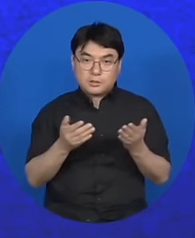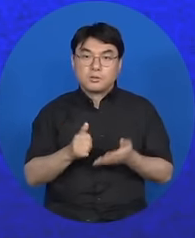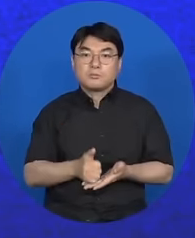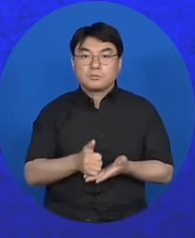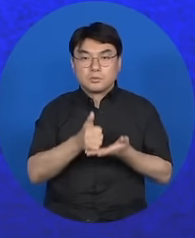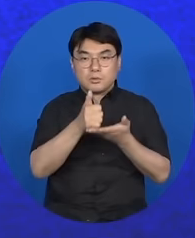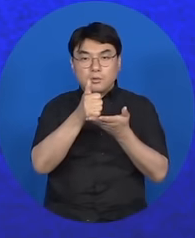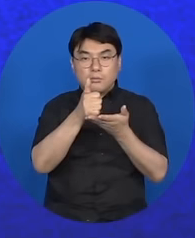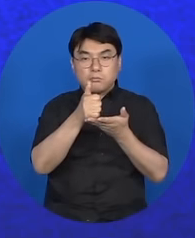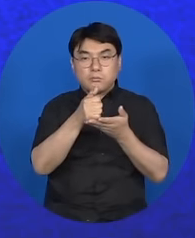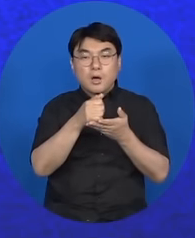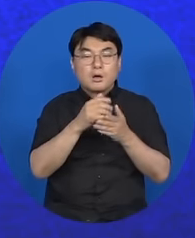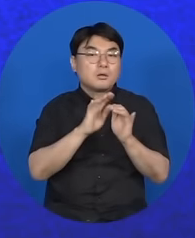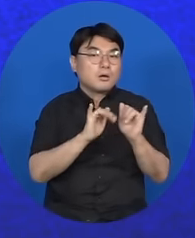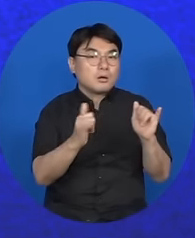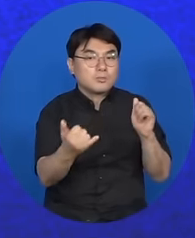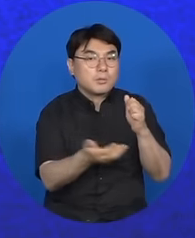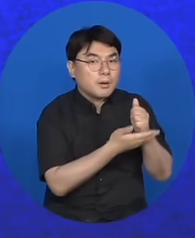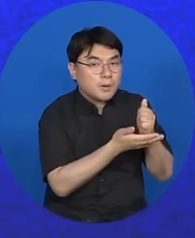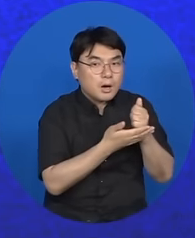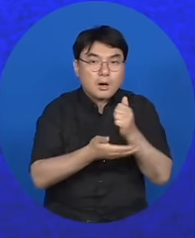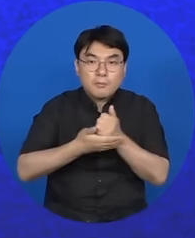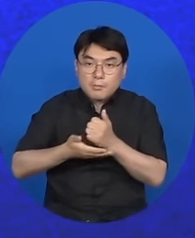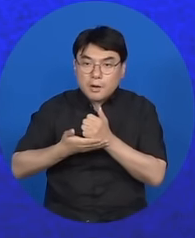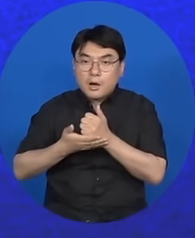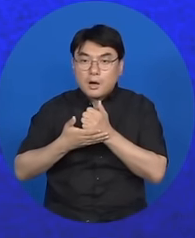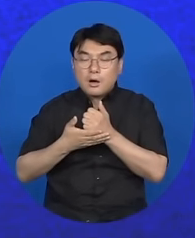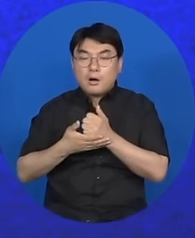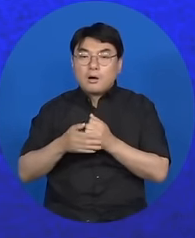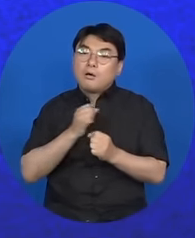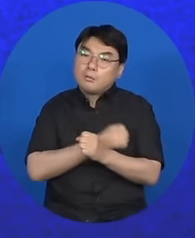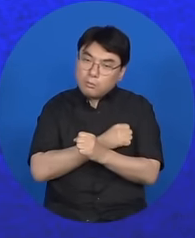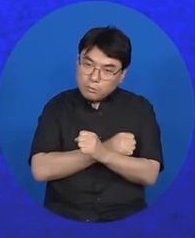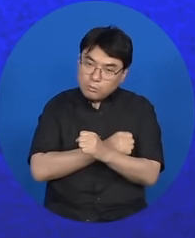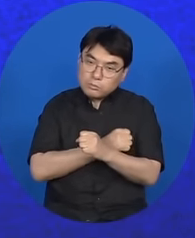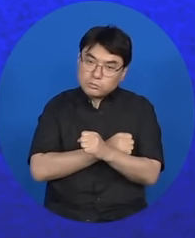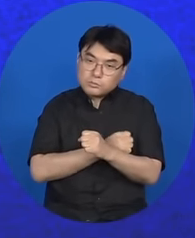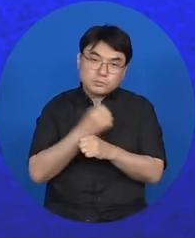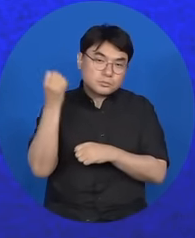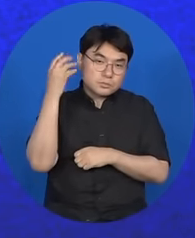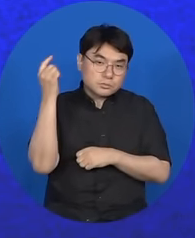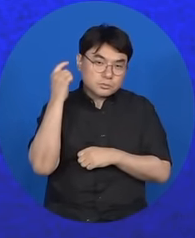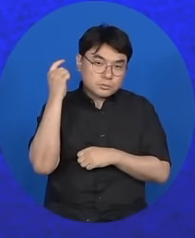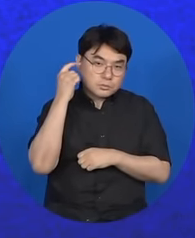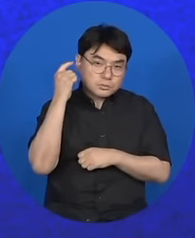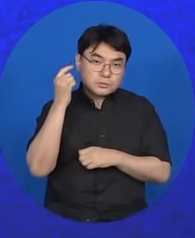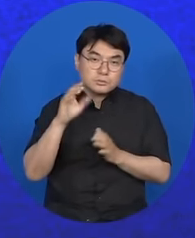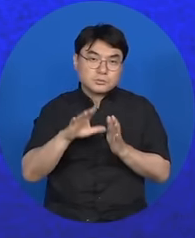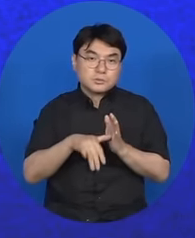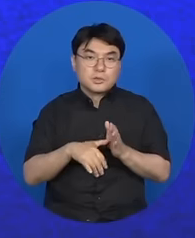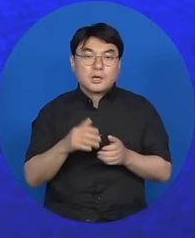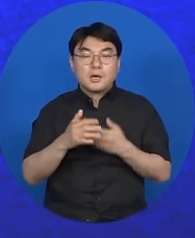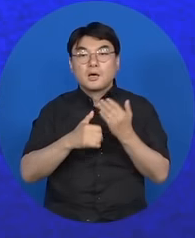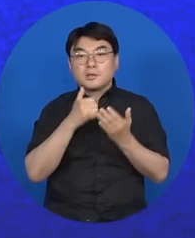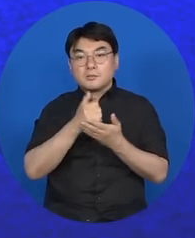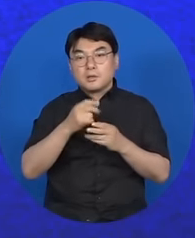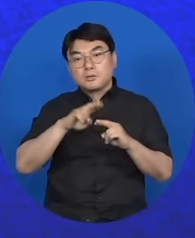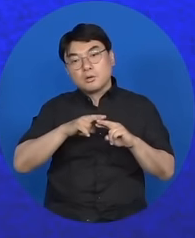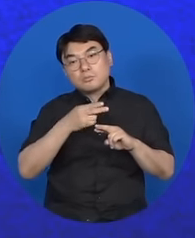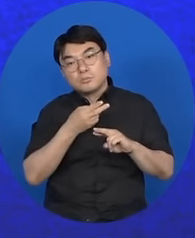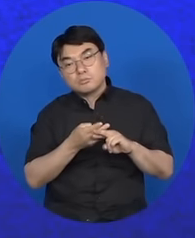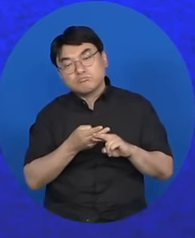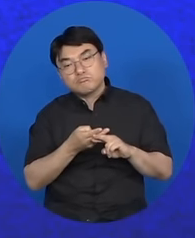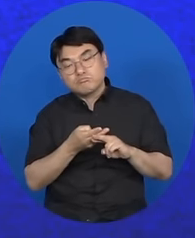사람들이 칭찬할 때가 있고 참 수고가 많습니다, 대단하십니다 라고 할 때가 있습니다. 하나님이 주시는 어떠한 선물일 수도